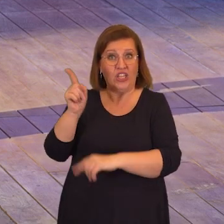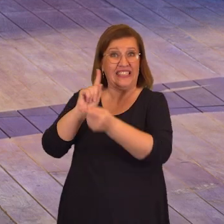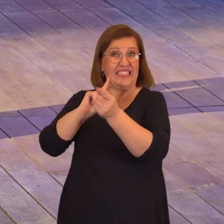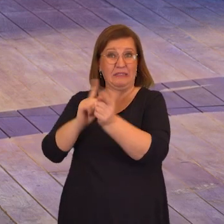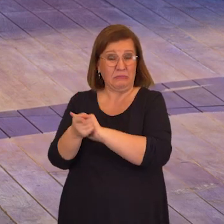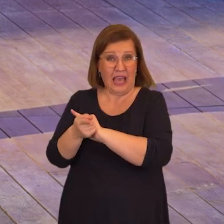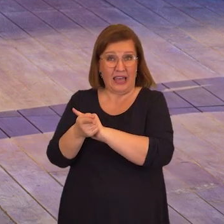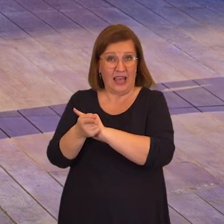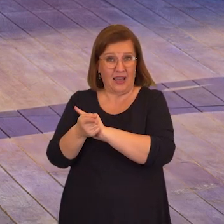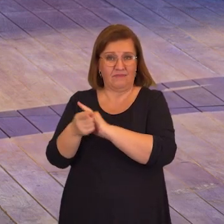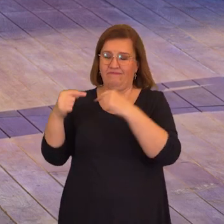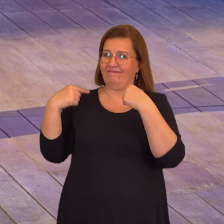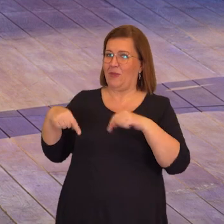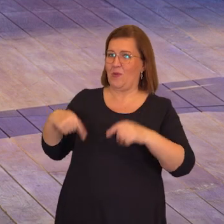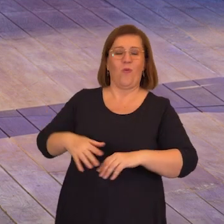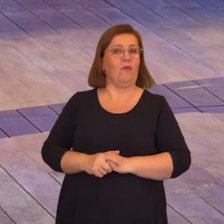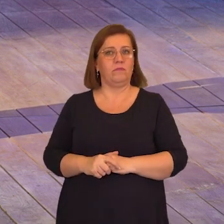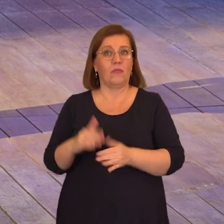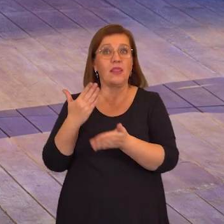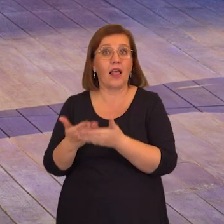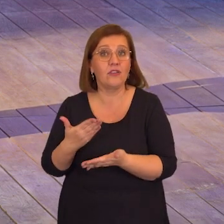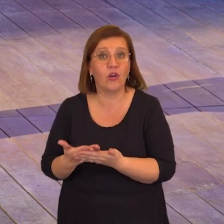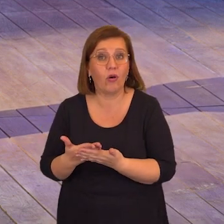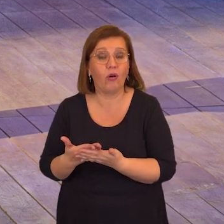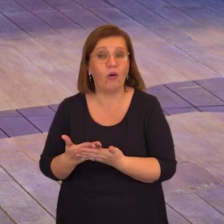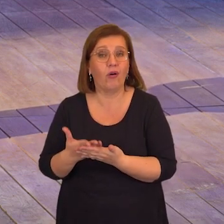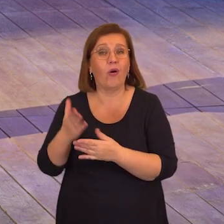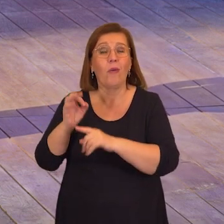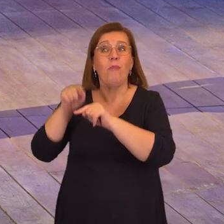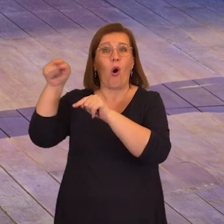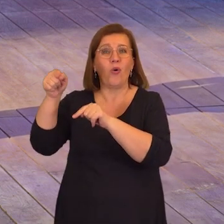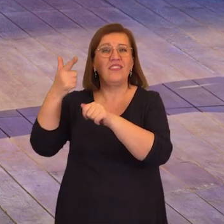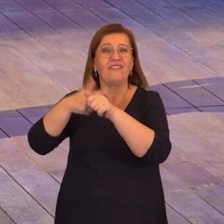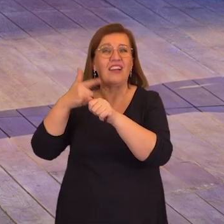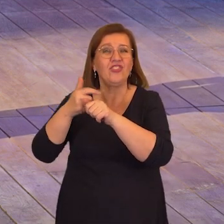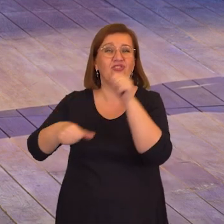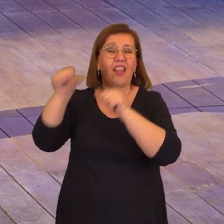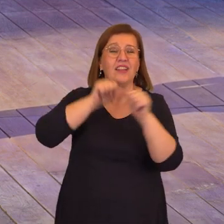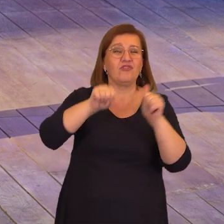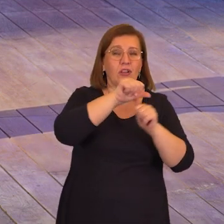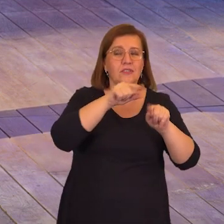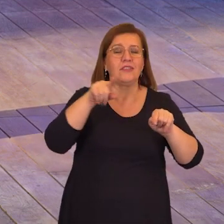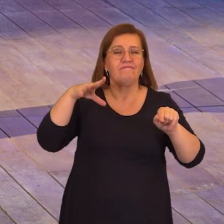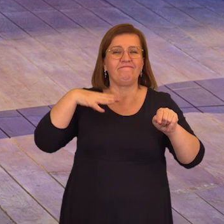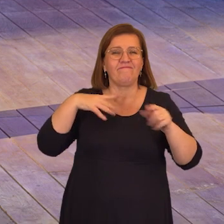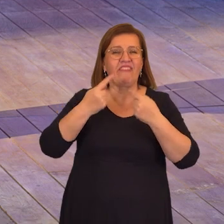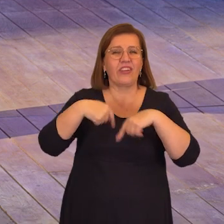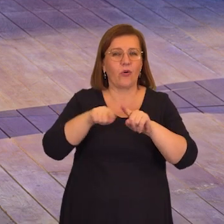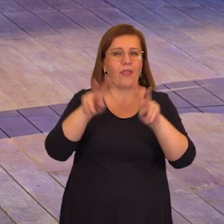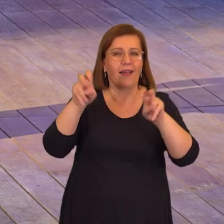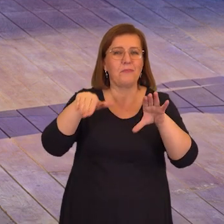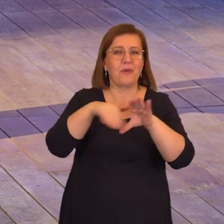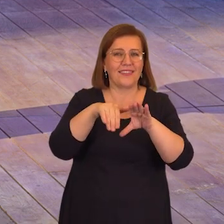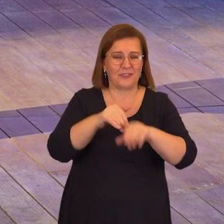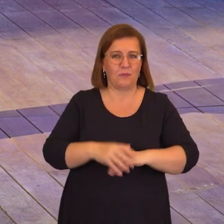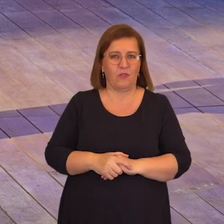surowce szybko odnawialne. Dlaczego? Bo 2 dekady temu odrobili tę lekcję. Jedną decyzją